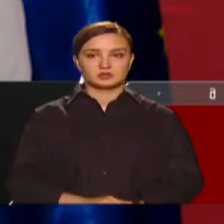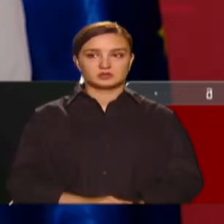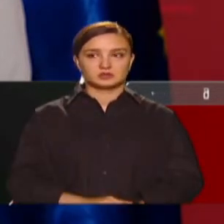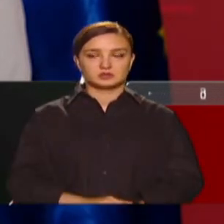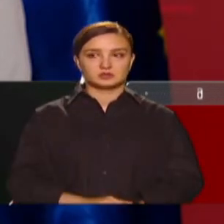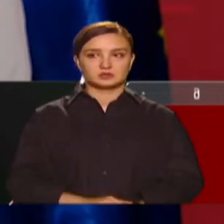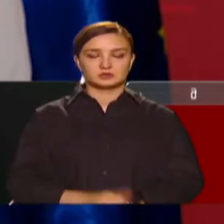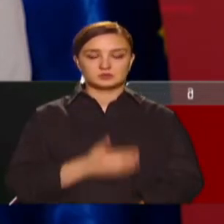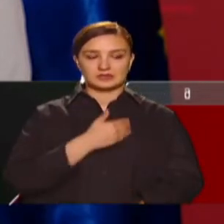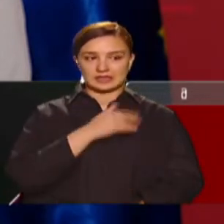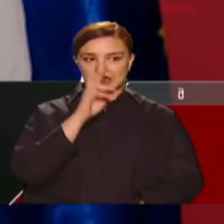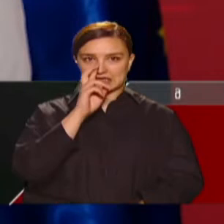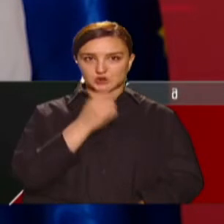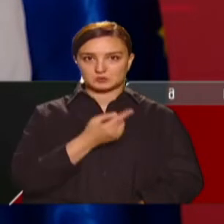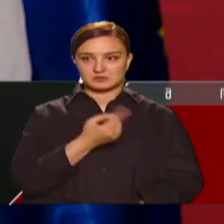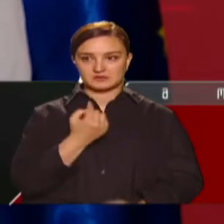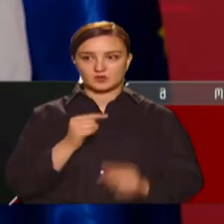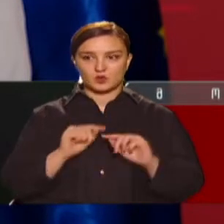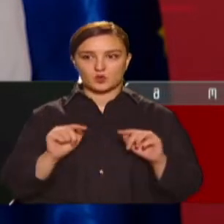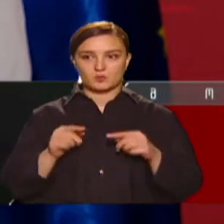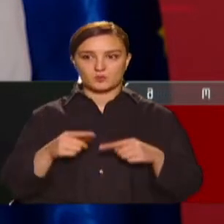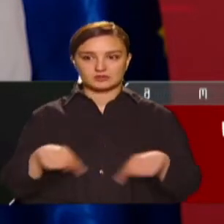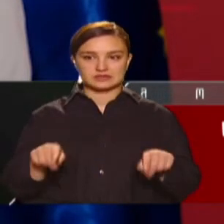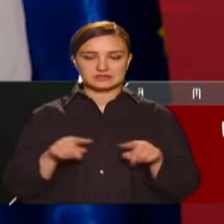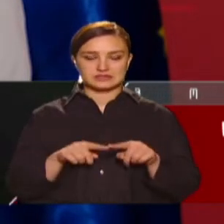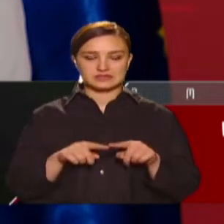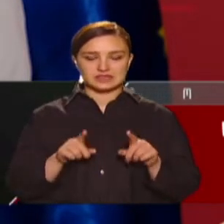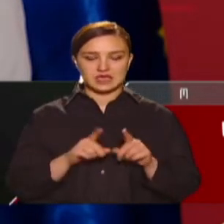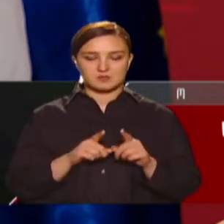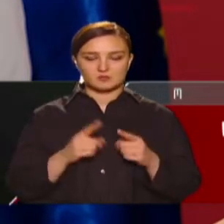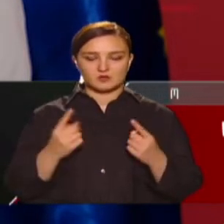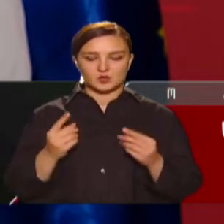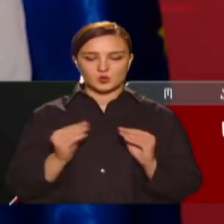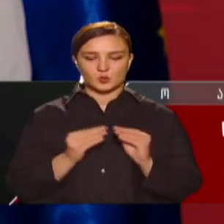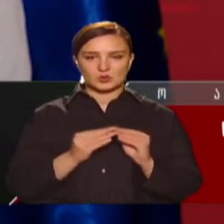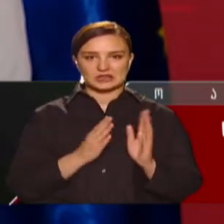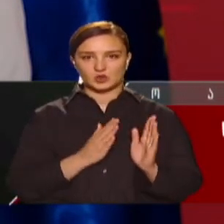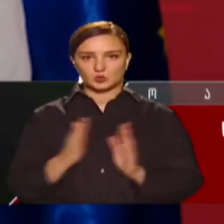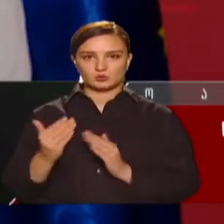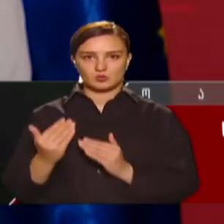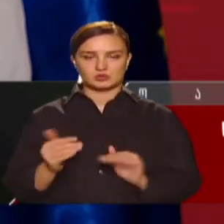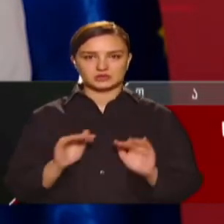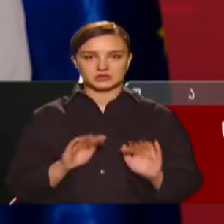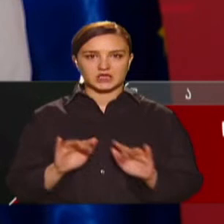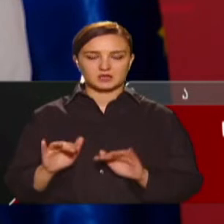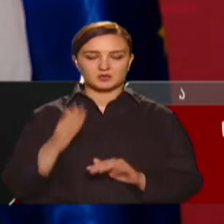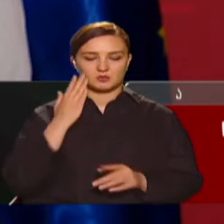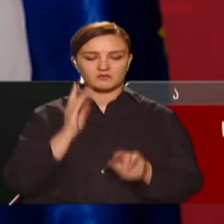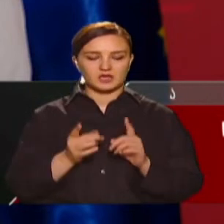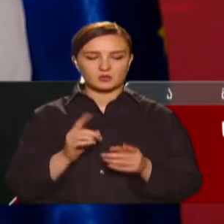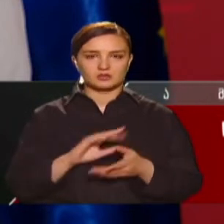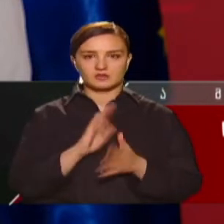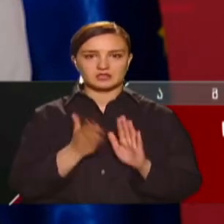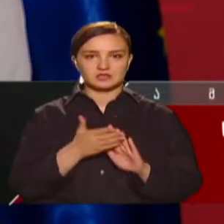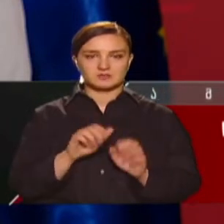ჩათრევა ზოგადად ხელისუფლების მხრიდან ოპოზიციის რაღაც რუტინულ საქმიანობაში, რომელიც რეალურად ყველაზე